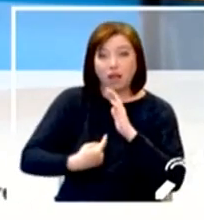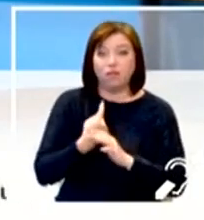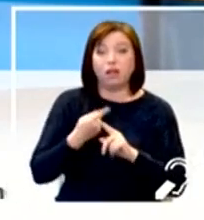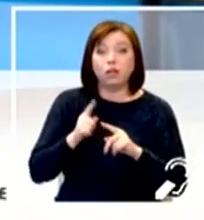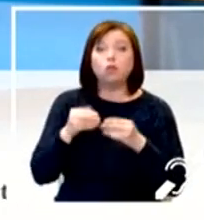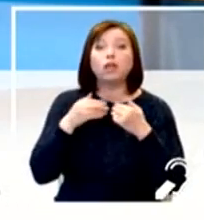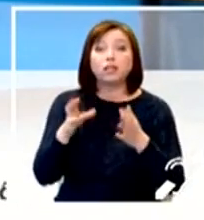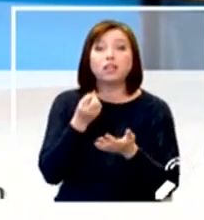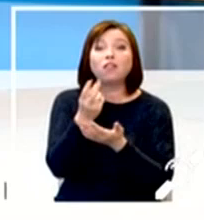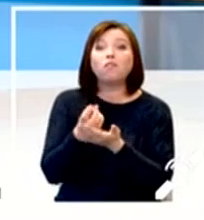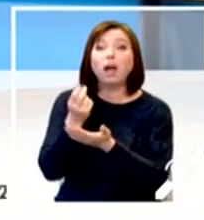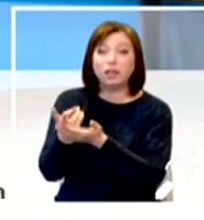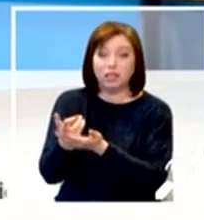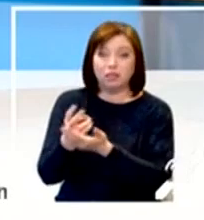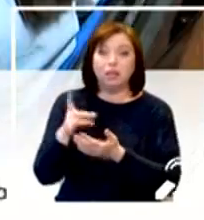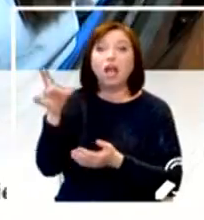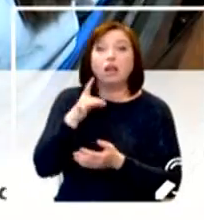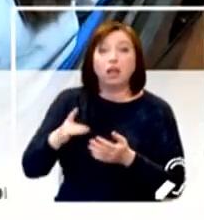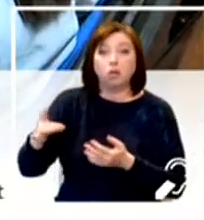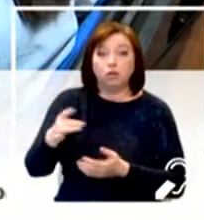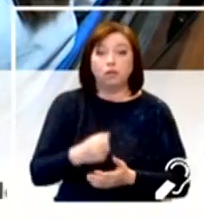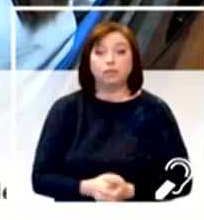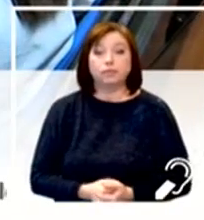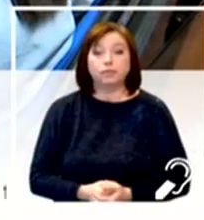deschise în spitalele regionale.